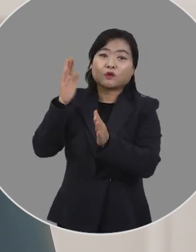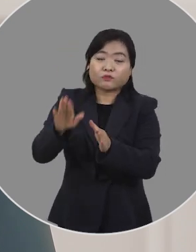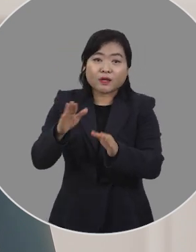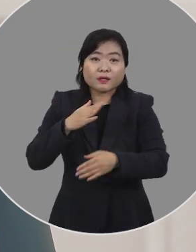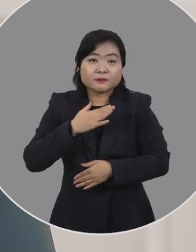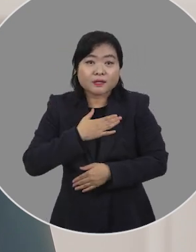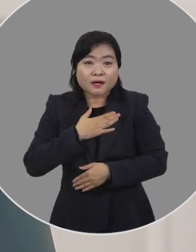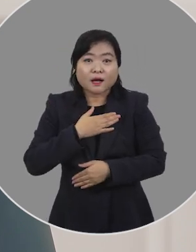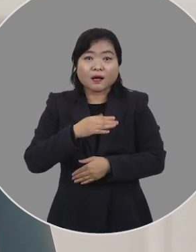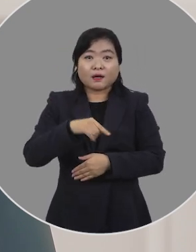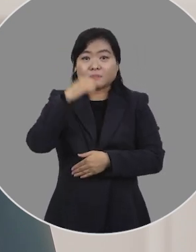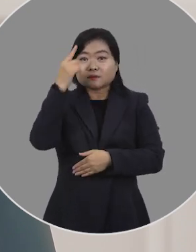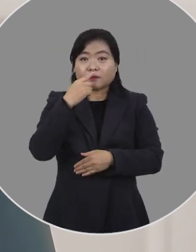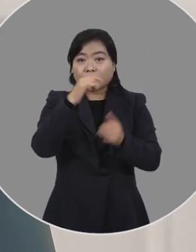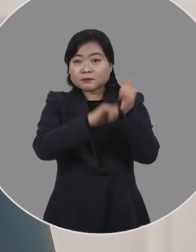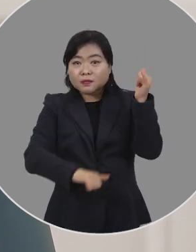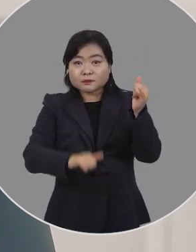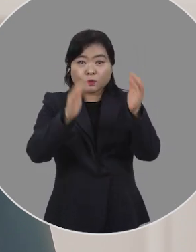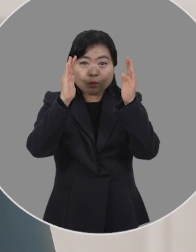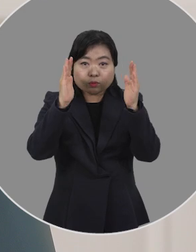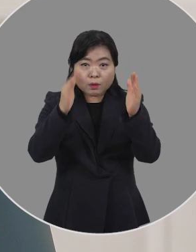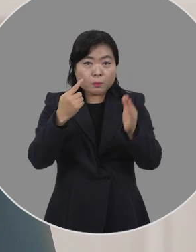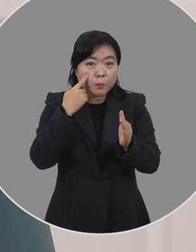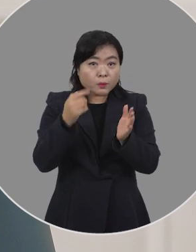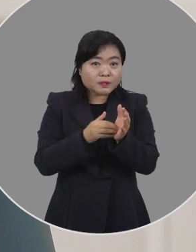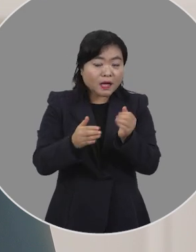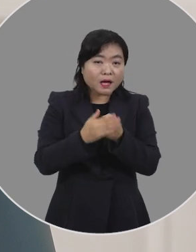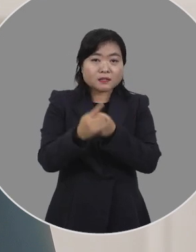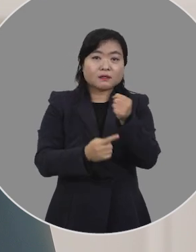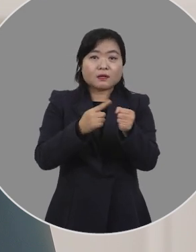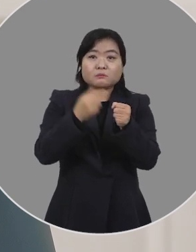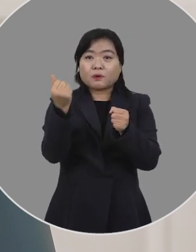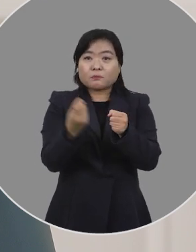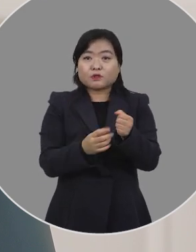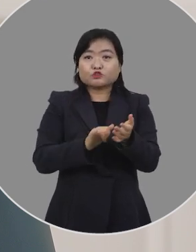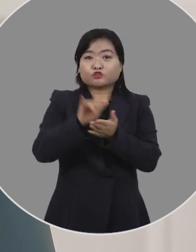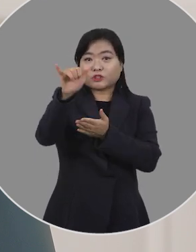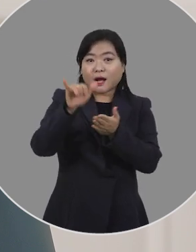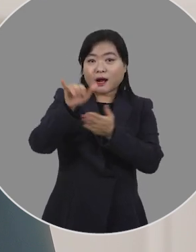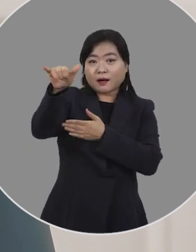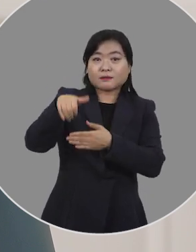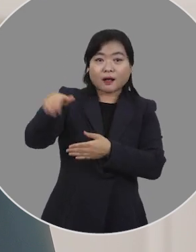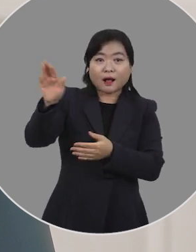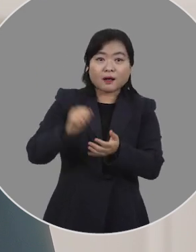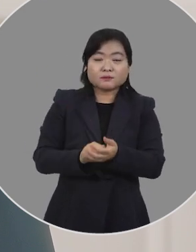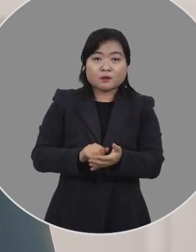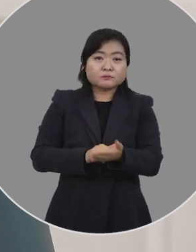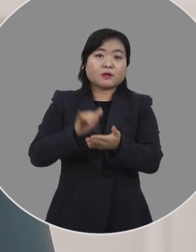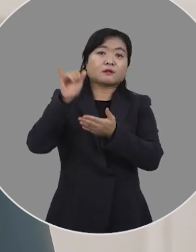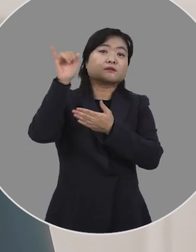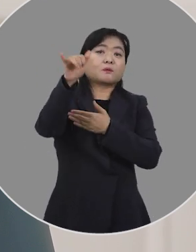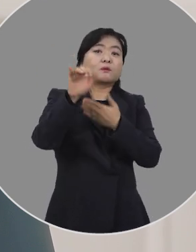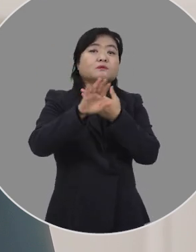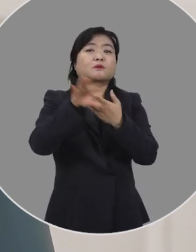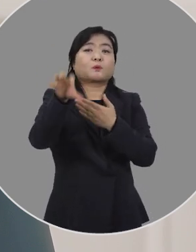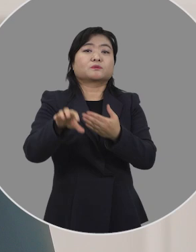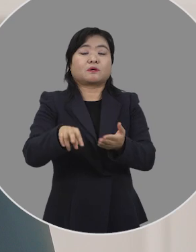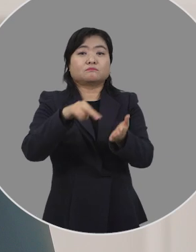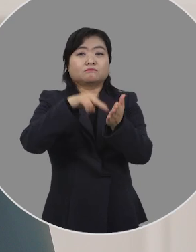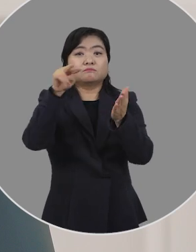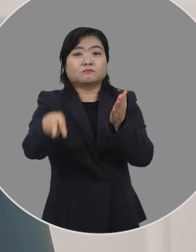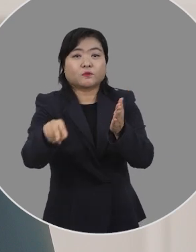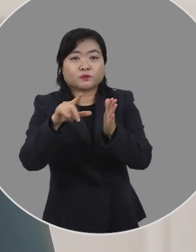근데 제가 서양사를 공부하니까 1년에 몇 번씩 출장을 해요. 그러니까 비행기 타고 저쪽에 딱 떨어졌을